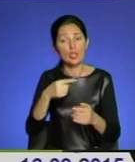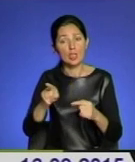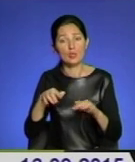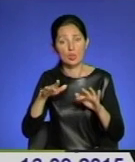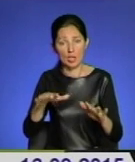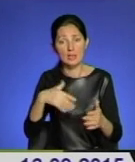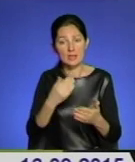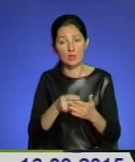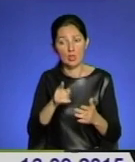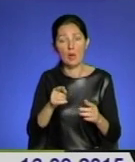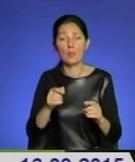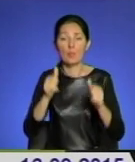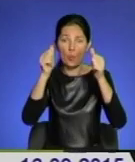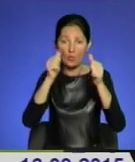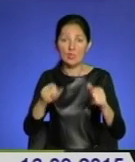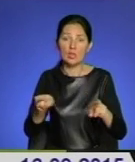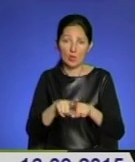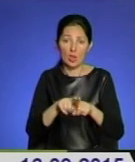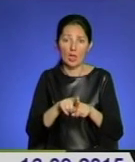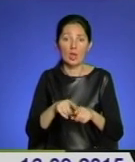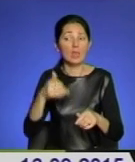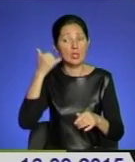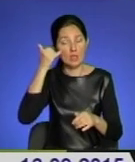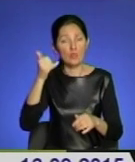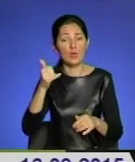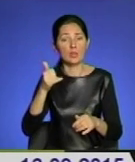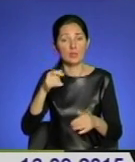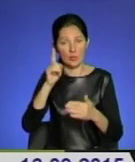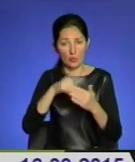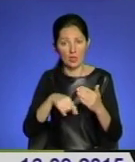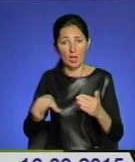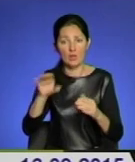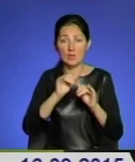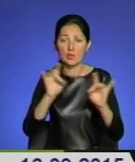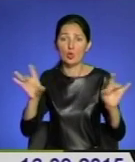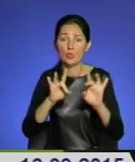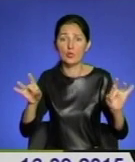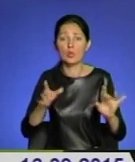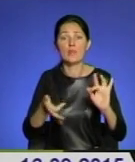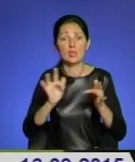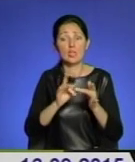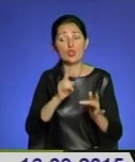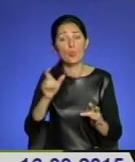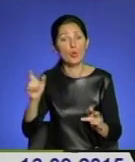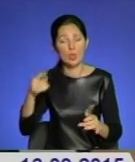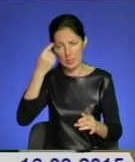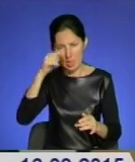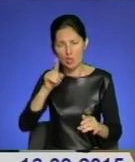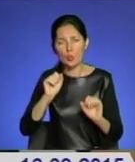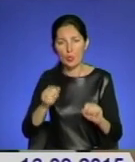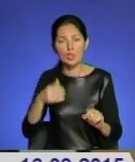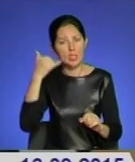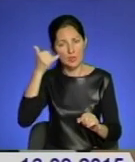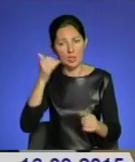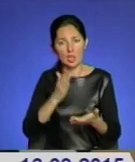свої, там повісити отаке є і «Телефон довіри». Ну і, звичайно, що це розповсюдити в інтернеті, щоб люди знали, що можна дзвонити. Є